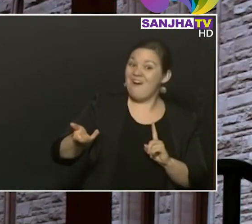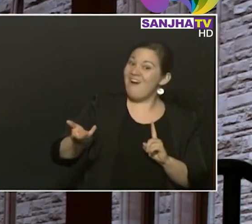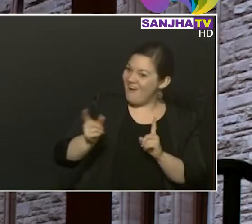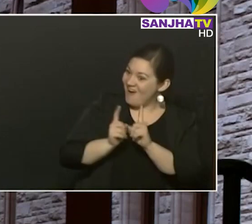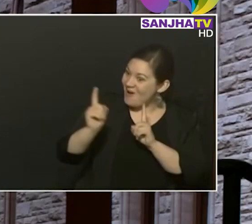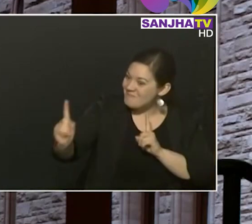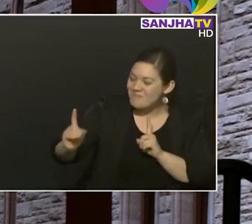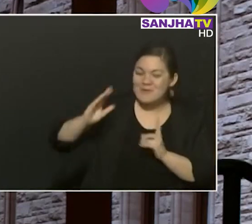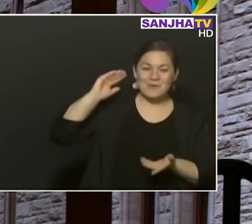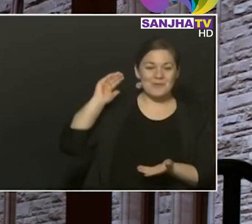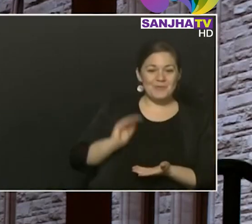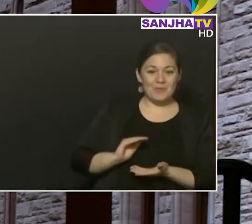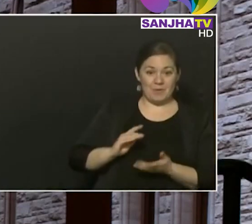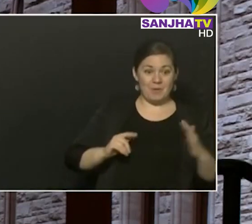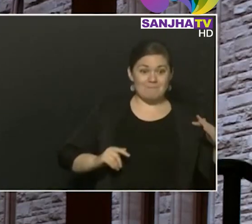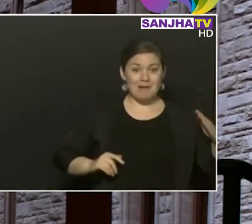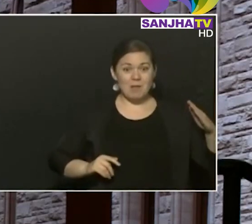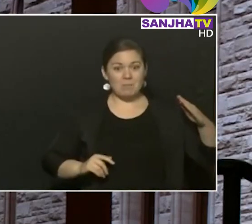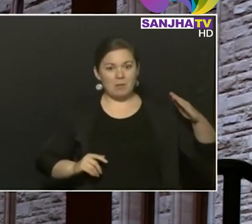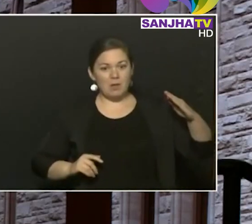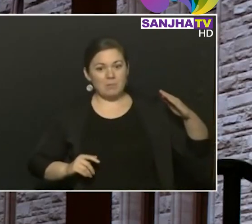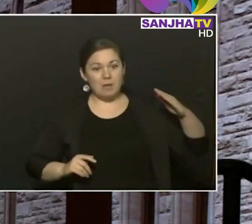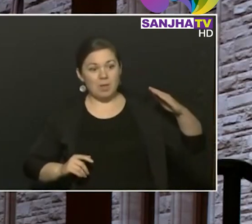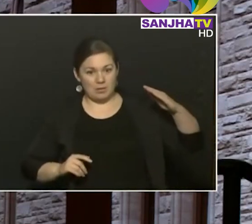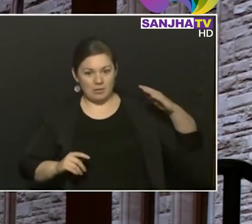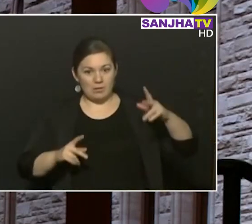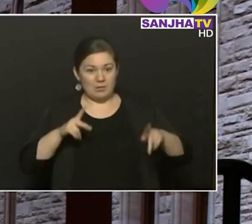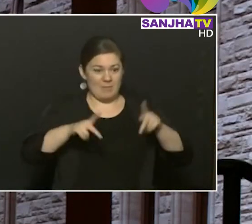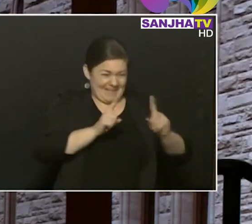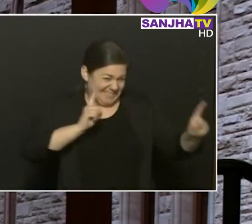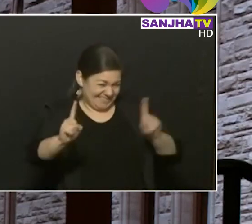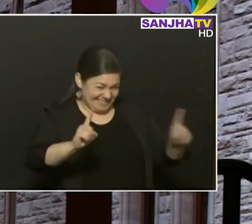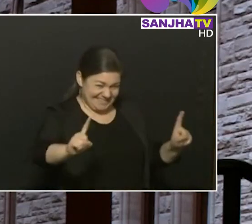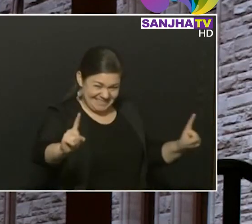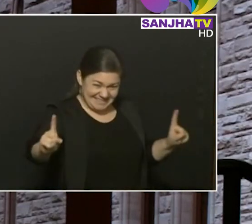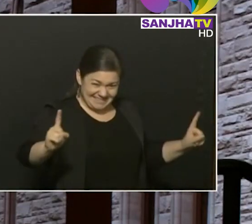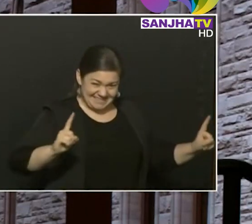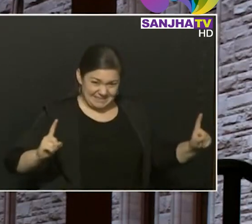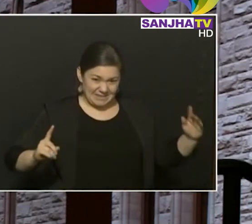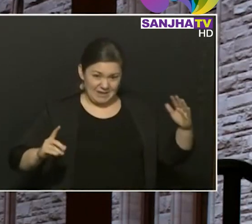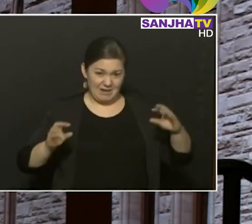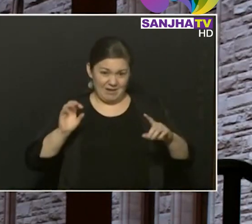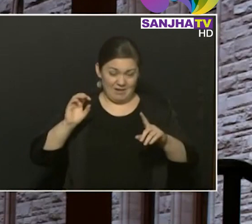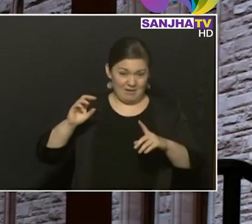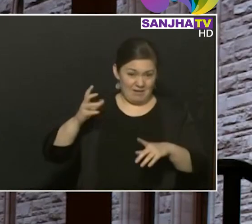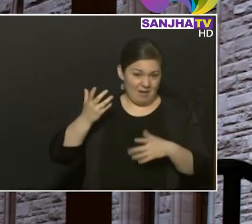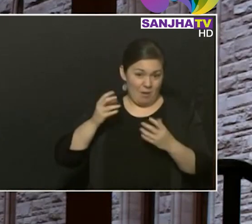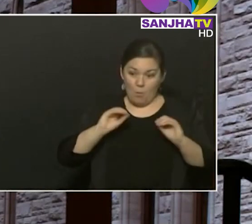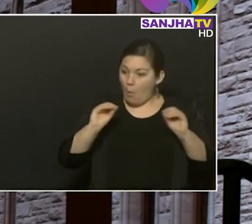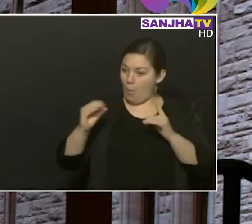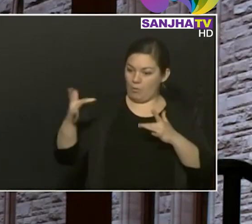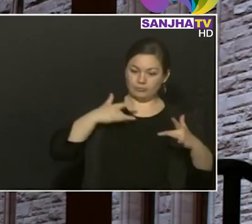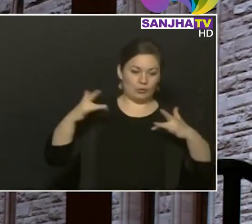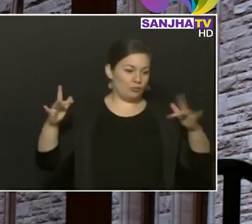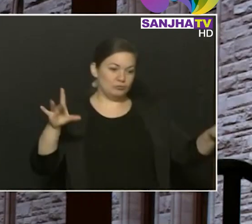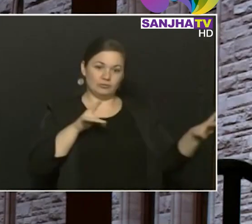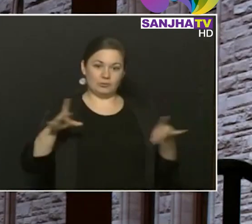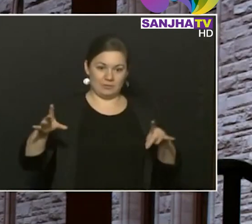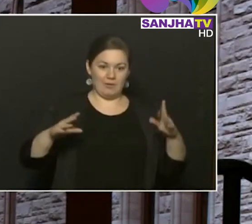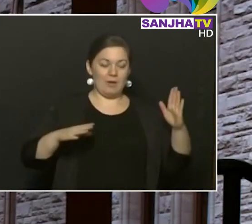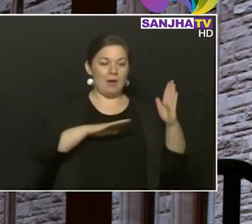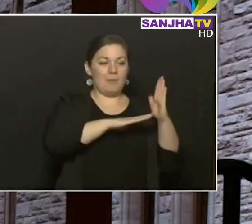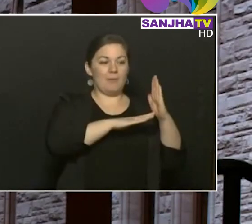ਕੁੱਲ ਗਿਣਤੀ 14,856 ਹੋ ਗਈ ਹੈ। ਉਹਨਾਂ ਆਖਿਆ ਕਿ ਜਦੋਂ ਕਿ ਪਿਛਲੇ ਕਈ ਦਿਨਾਂ ਤੋਂ ਪ੍ਰਾਂਤ ਵਿੱਚ ਨਵੇਂ ਮਾਮਲਿਆਂ ਦੀ ਗਿਣਤੀ ਵਿੱਚ ਕਮੀ ਆਈ